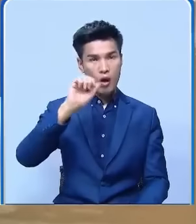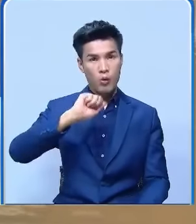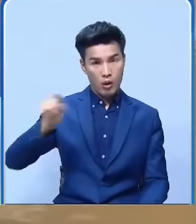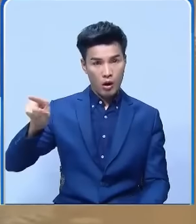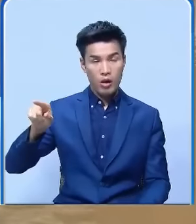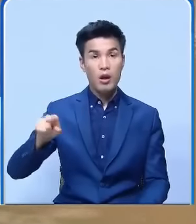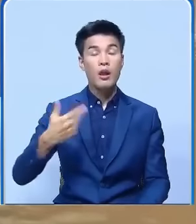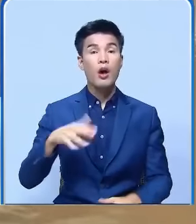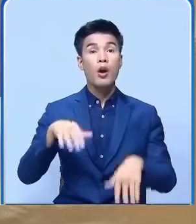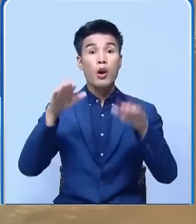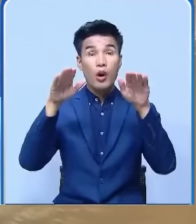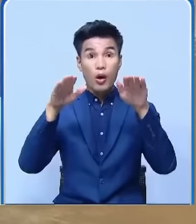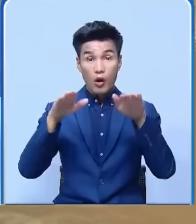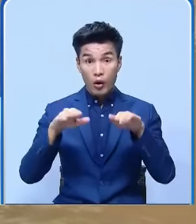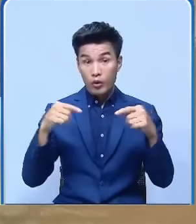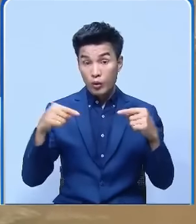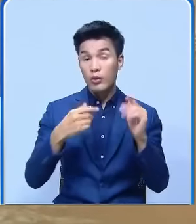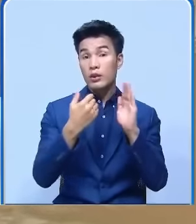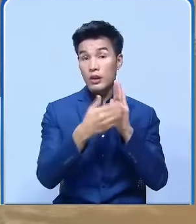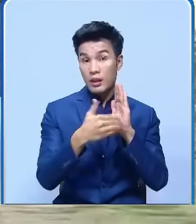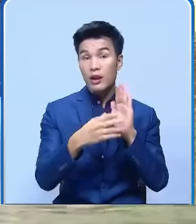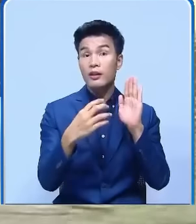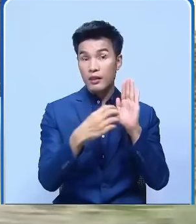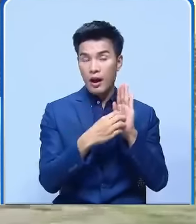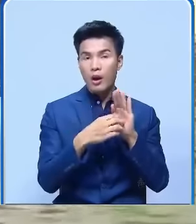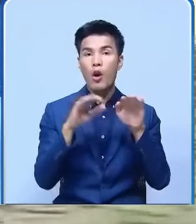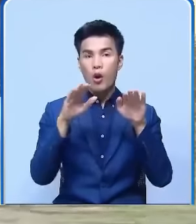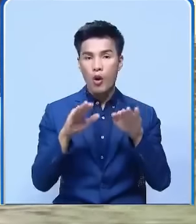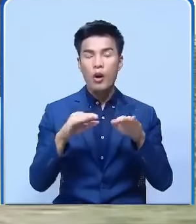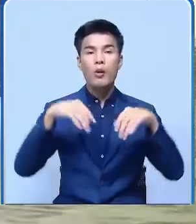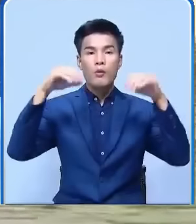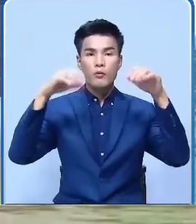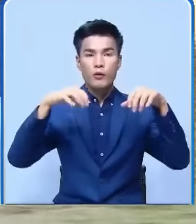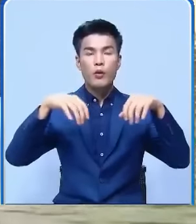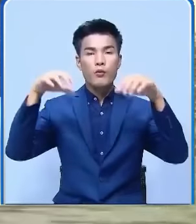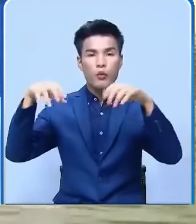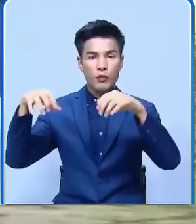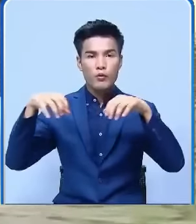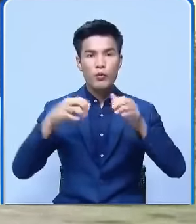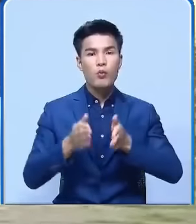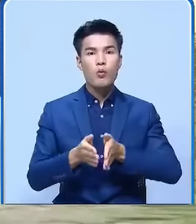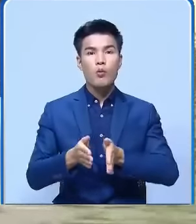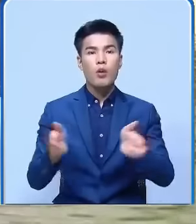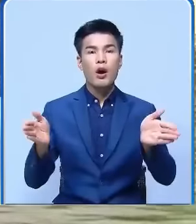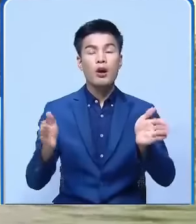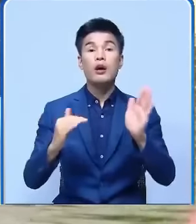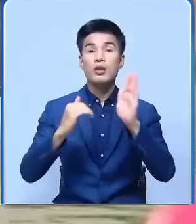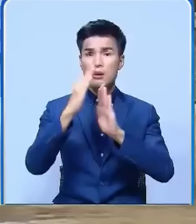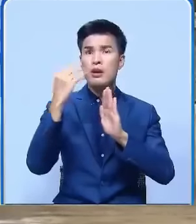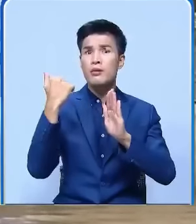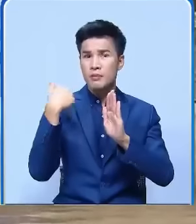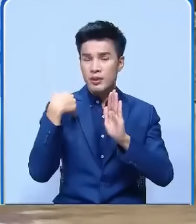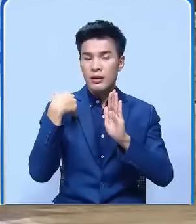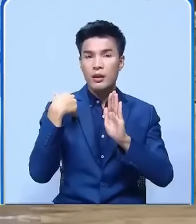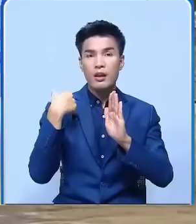งอีกในระหว่างที่เคลื่อนเข้าภาคอีสานและภาคกลางทำให้เกิดฝนตกเป็นวงกว้างกระจายตัวไปยังภาคเหนือด้านตะวันออกก่อน